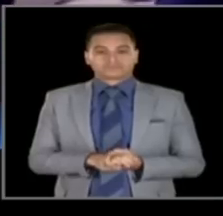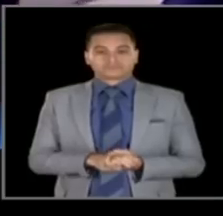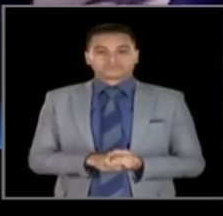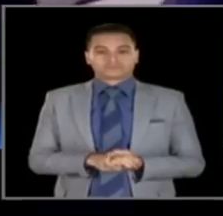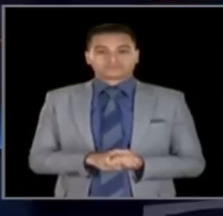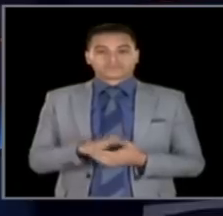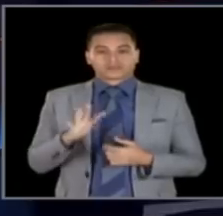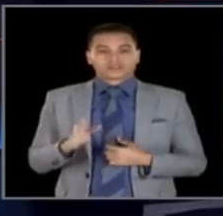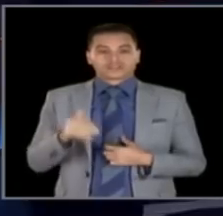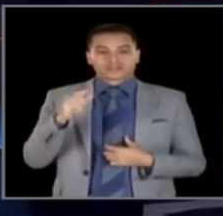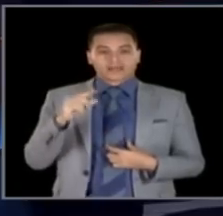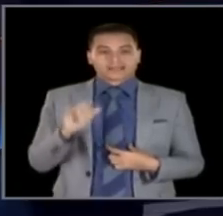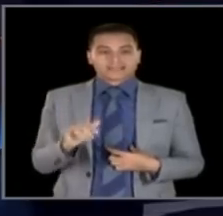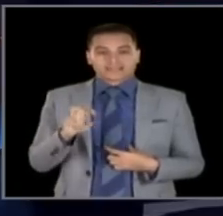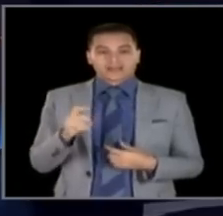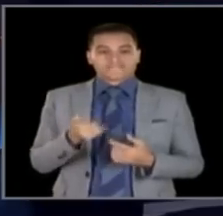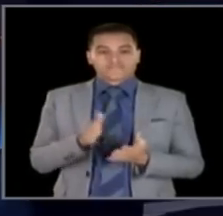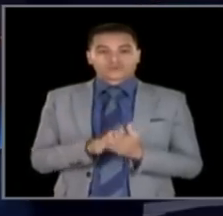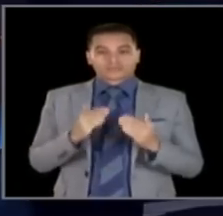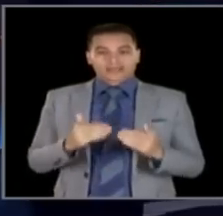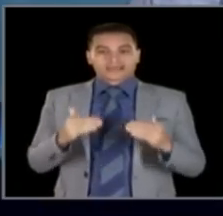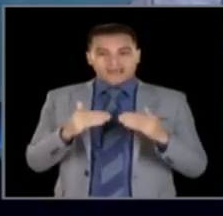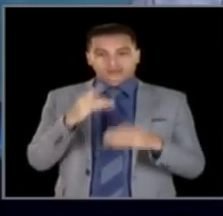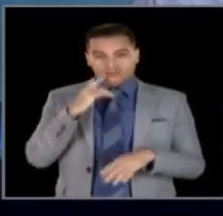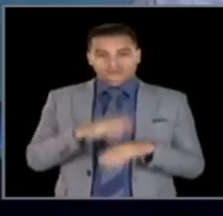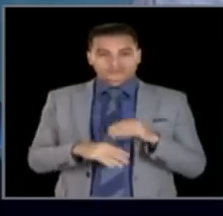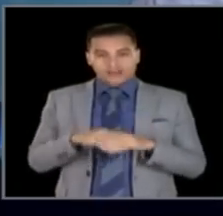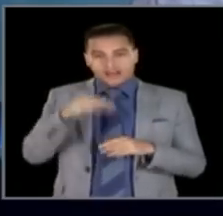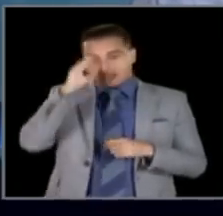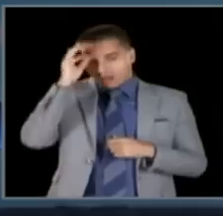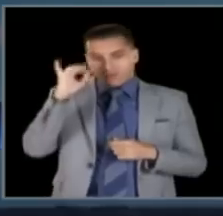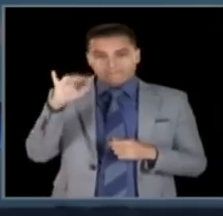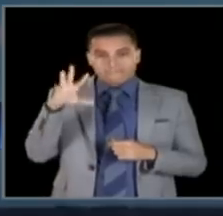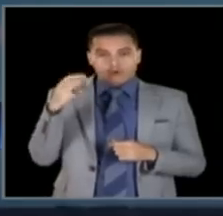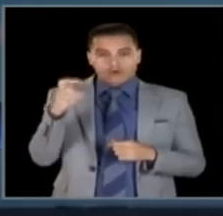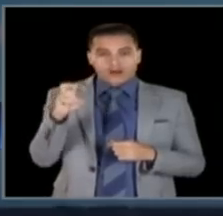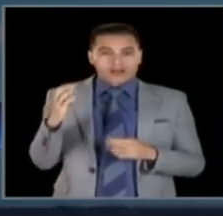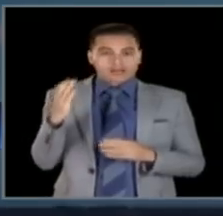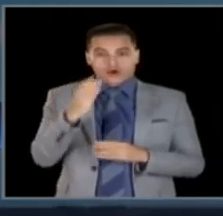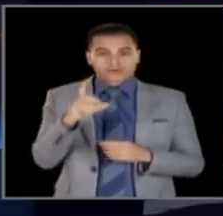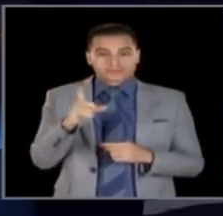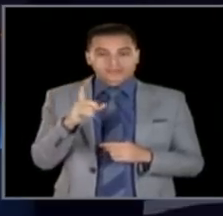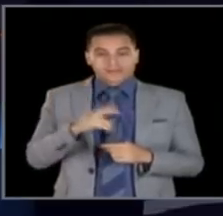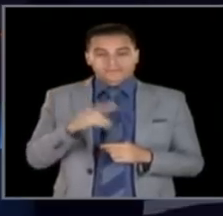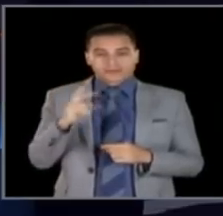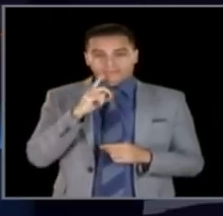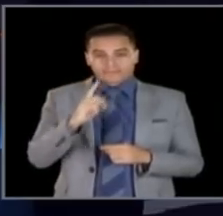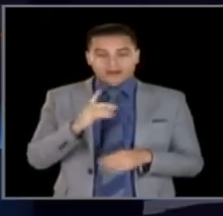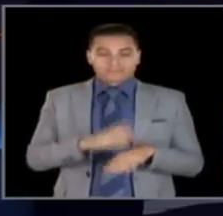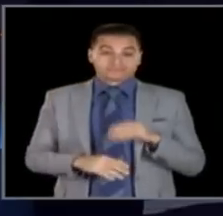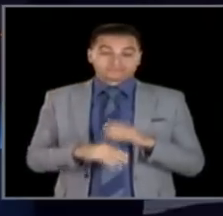شادية فرصتك الوحيدة هي التعادل. لو مهجة جاوبت صح،